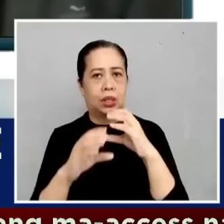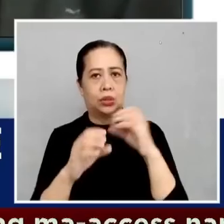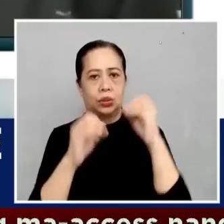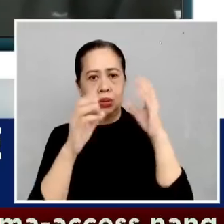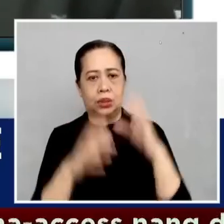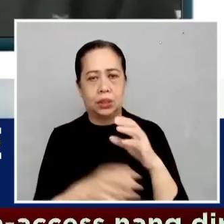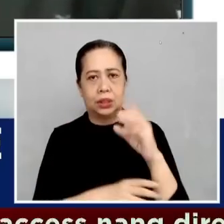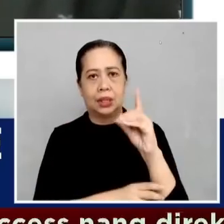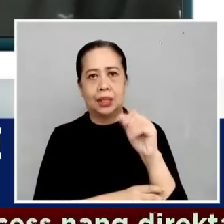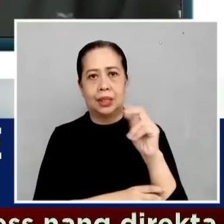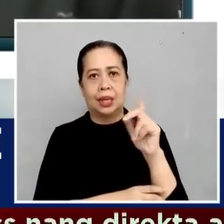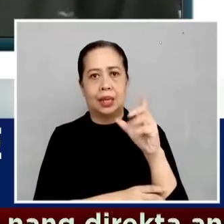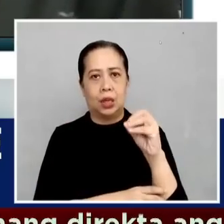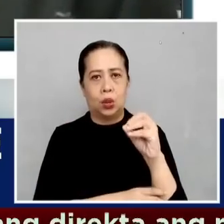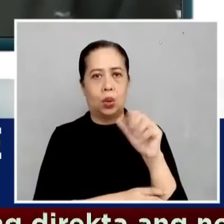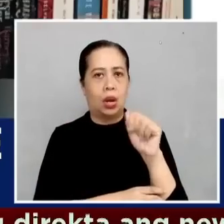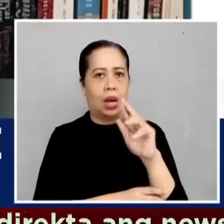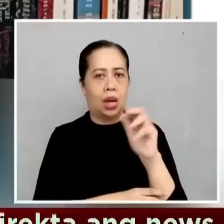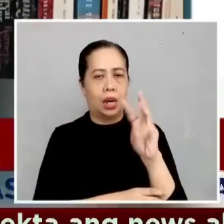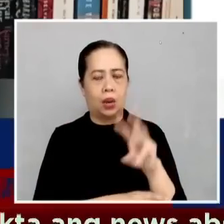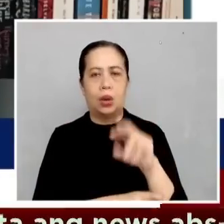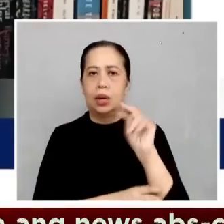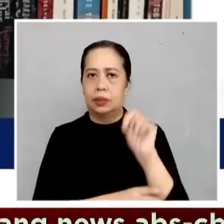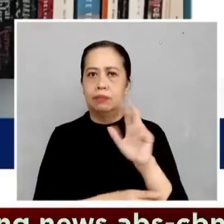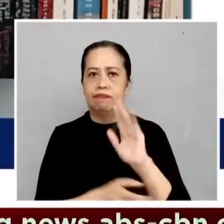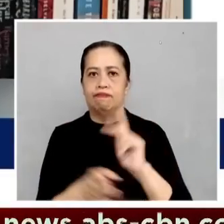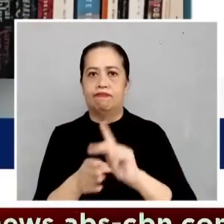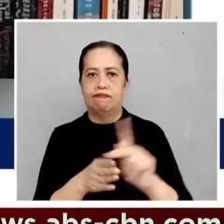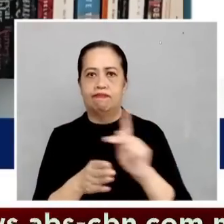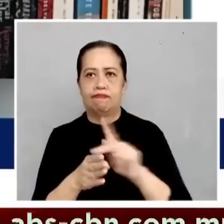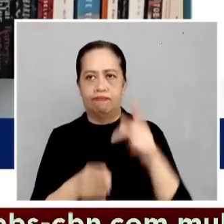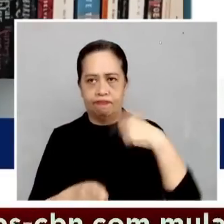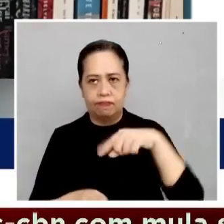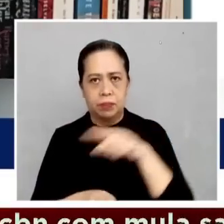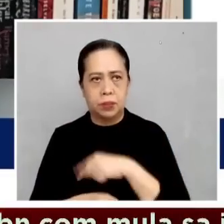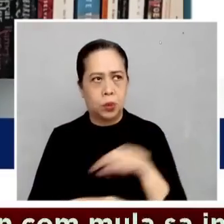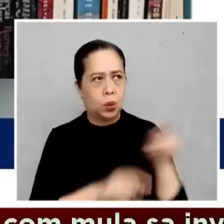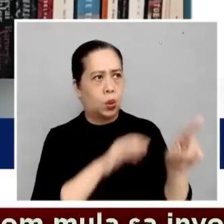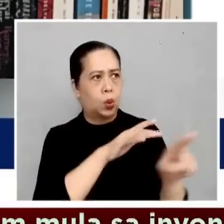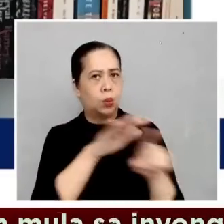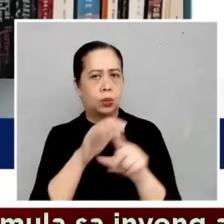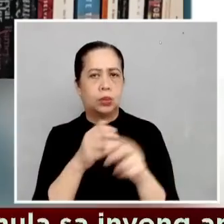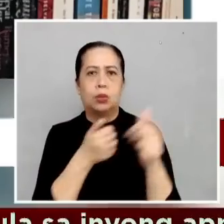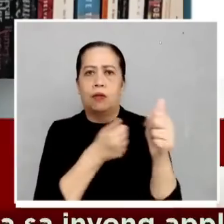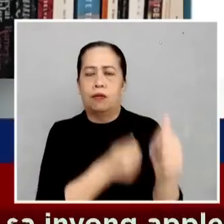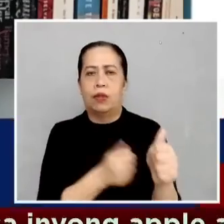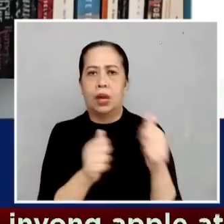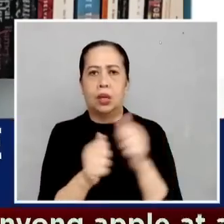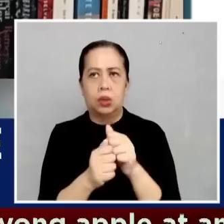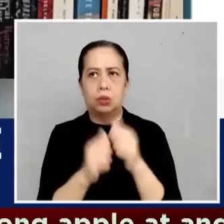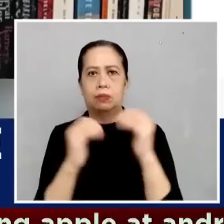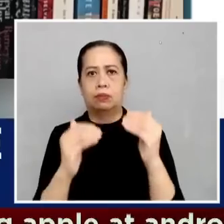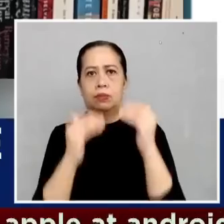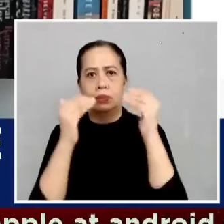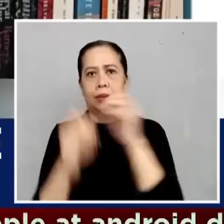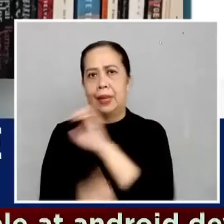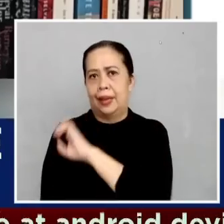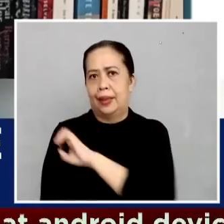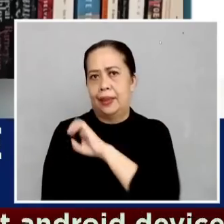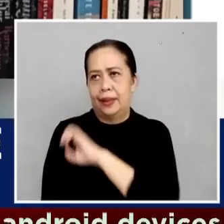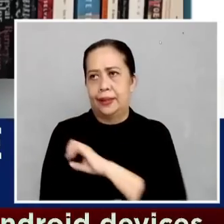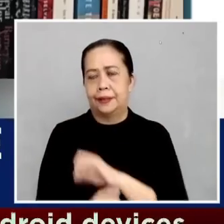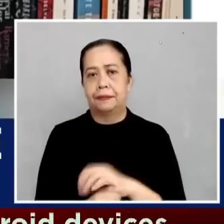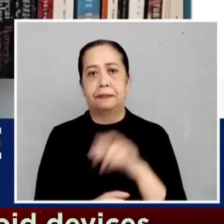In certain cases, we need to professionalize our ranks, observe the highest standards of journalism ethics. We also need